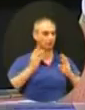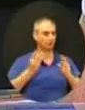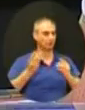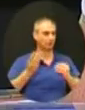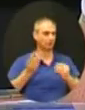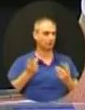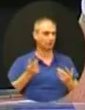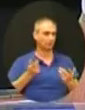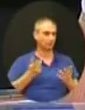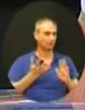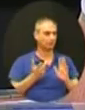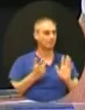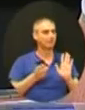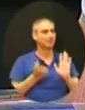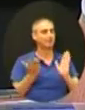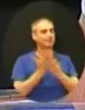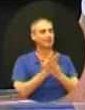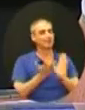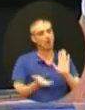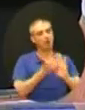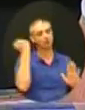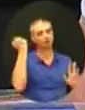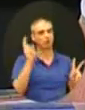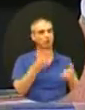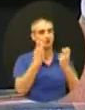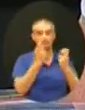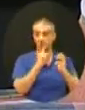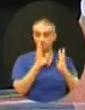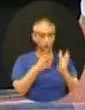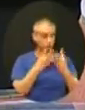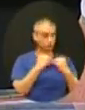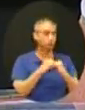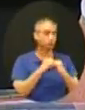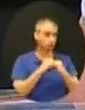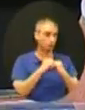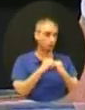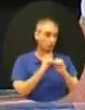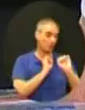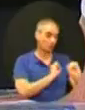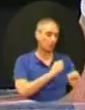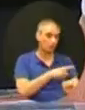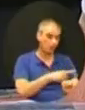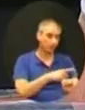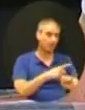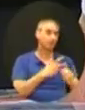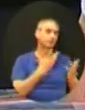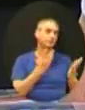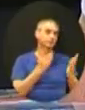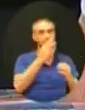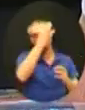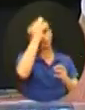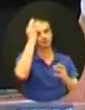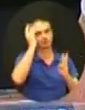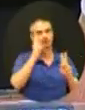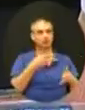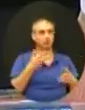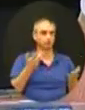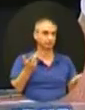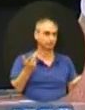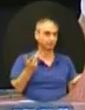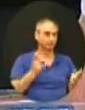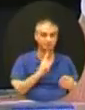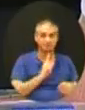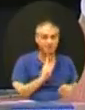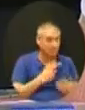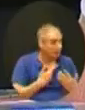בהוצאה לפועל. אלה שיש להם משפחות שתמכות בהם, יתמזל מזלם.